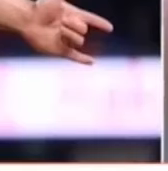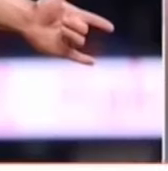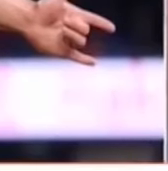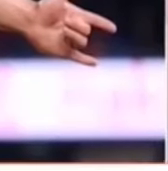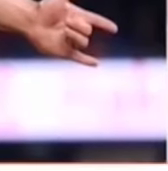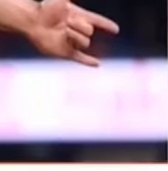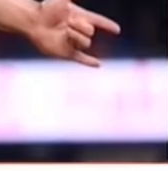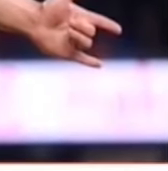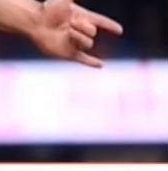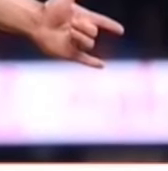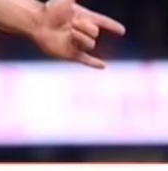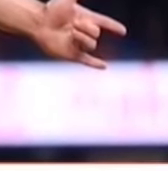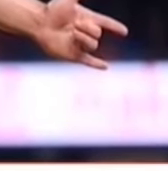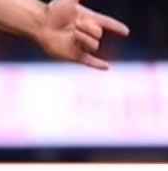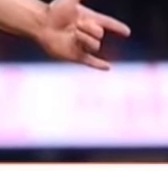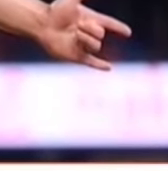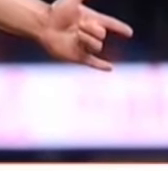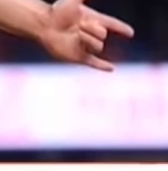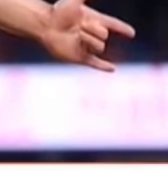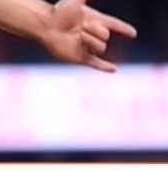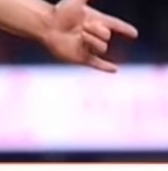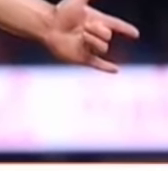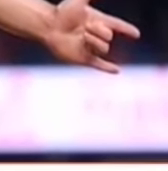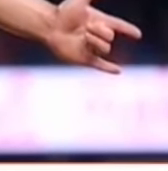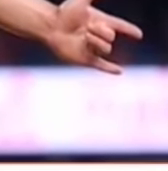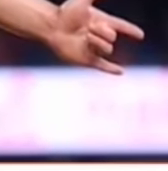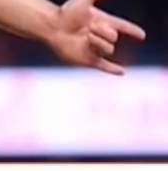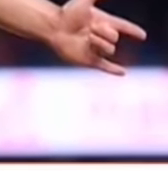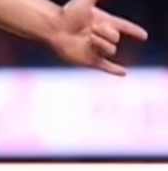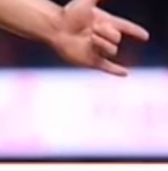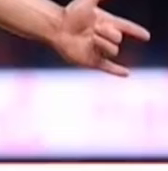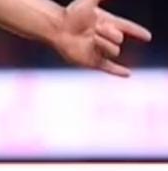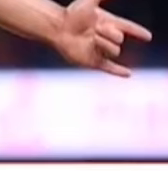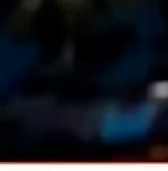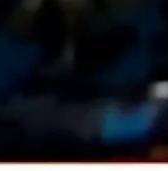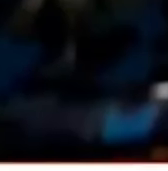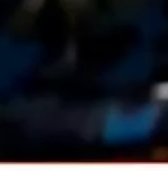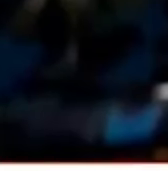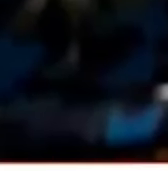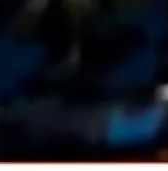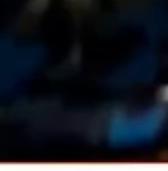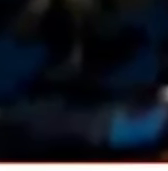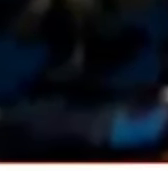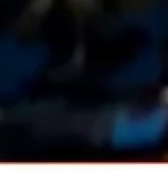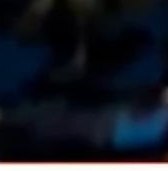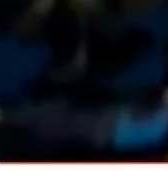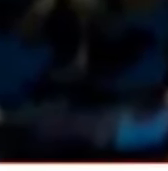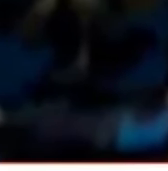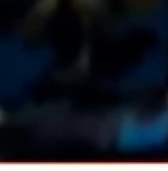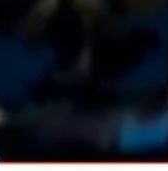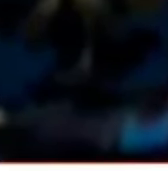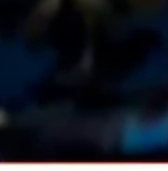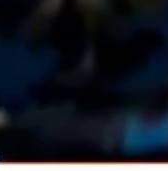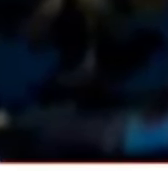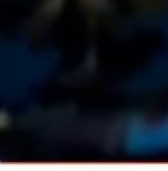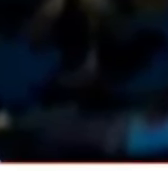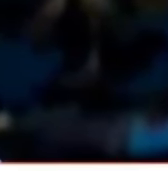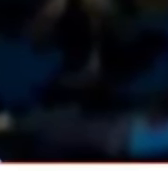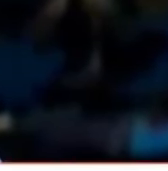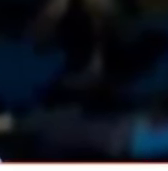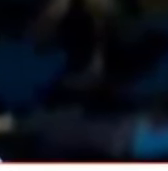City Omuargentina Julian Alvarez avuddeyo n'agamba nti waakwogera ku by'okuva mu Man City ng'amaliriza empaka za